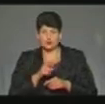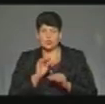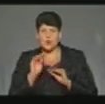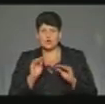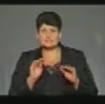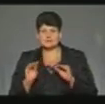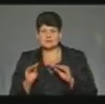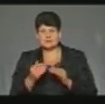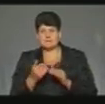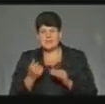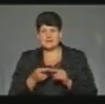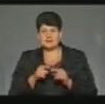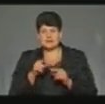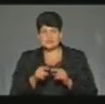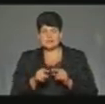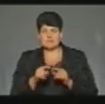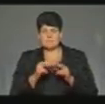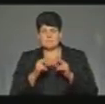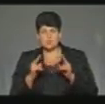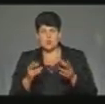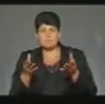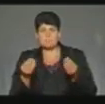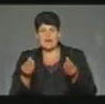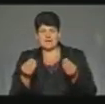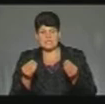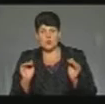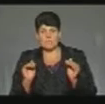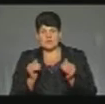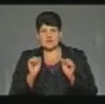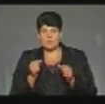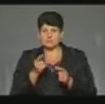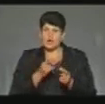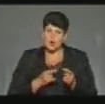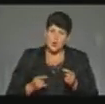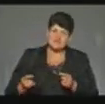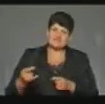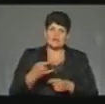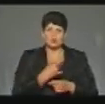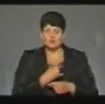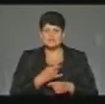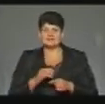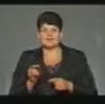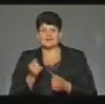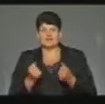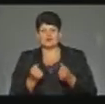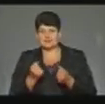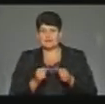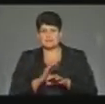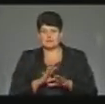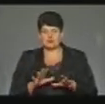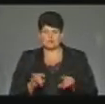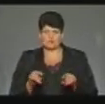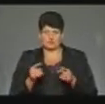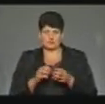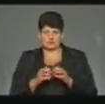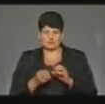розмістити перед цим мостом м'які обмежувачі, де можна розвернутися, і тому водій не створюватиме колапсу